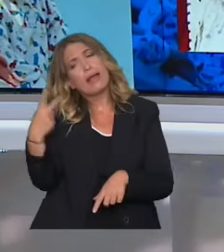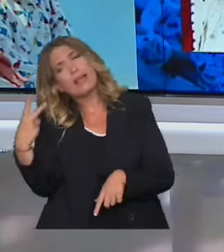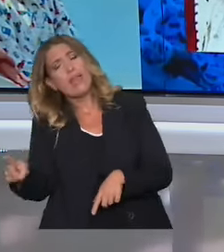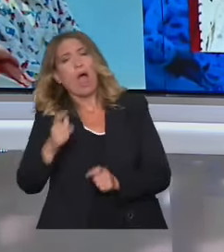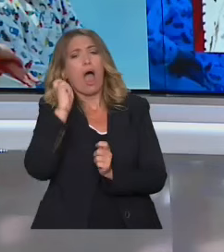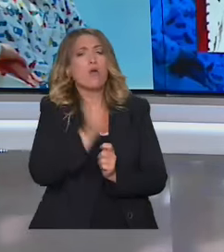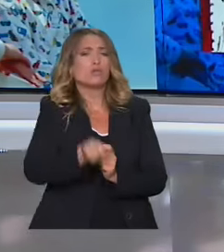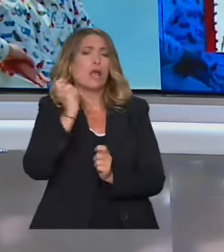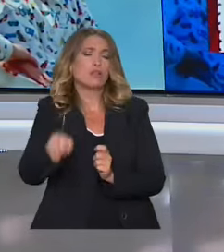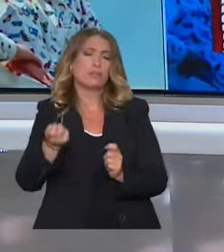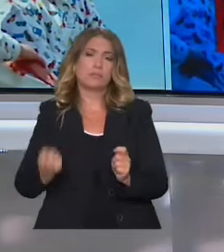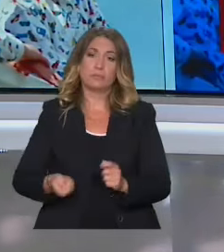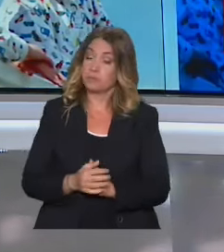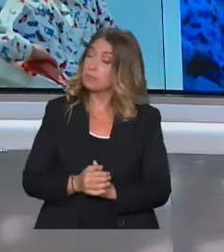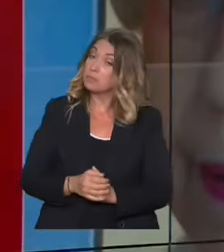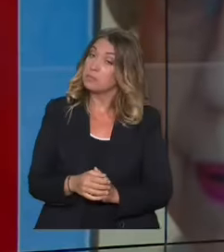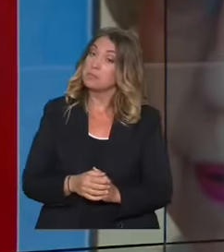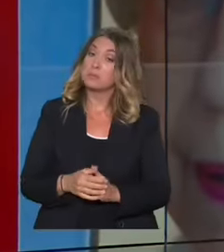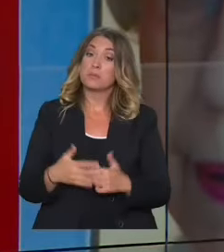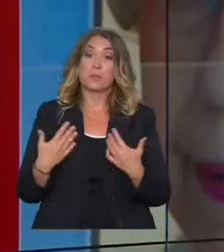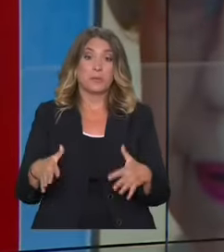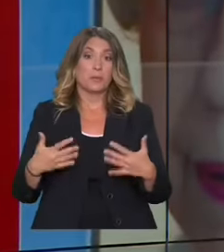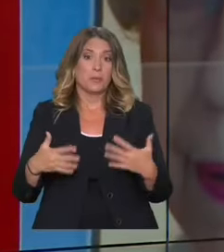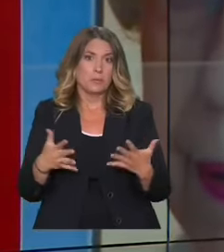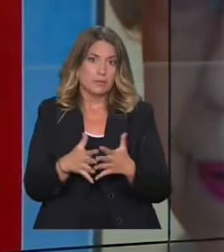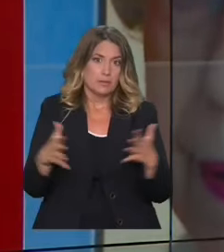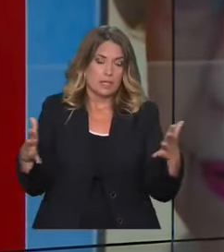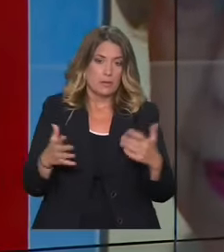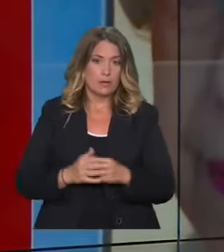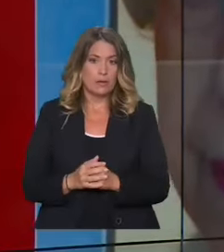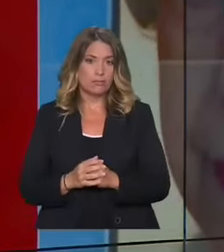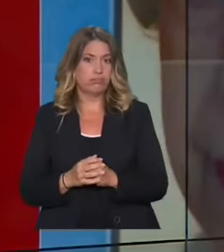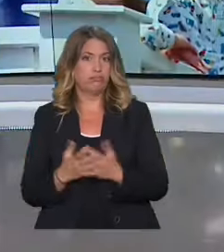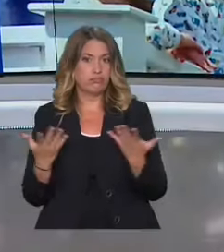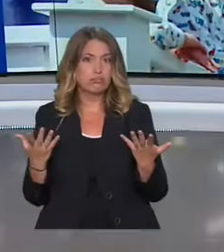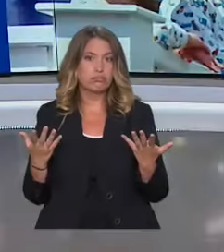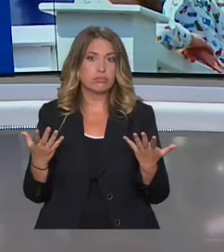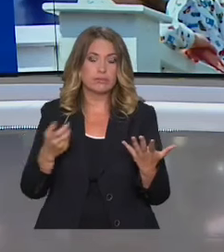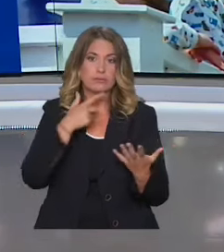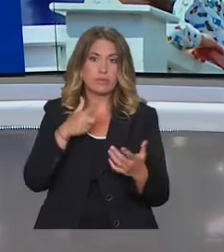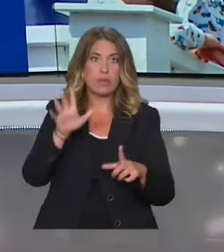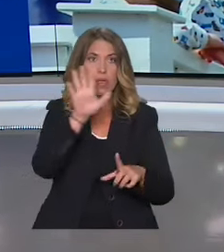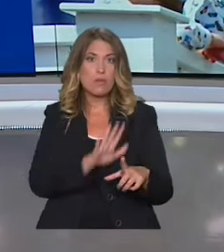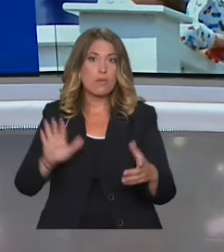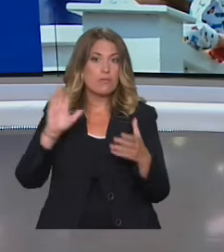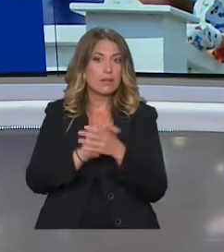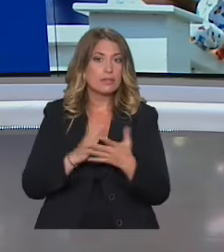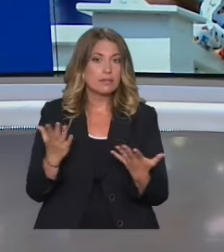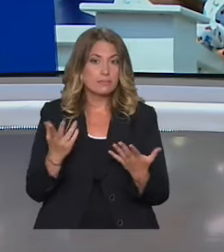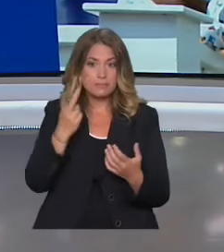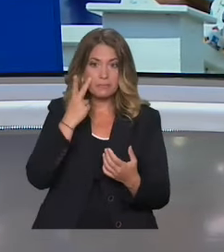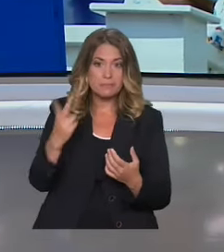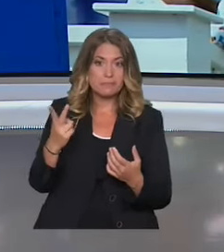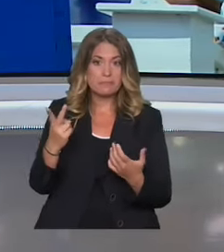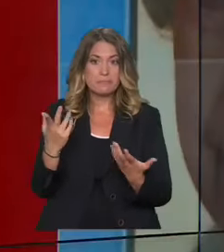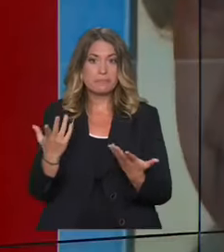κτήματα στην πάντως, συνέχεια. Πάντως, επειδή παίρνουν μεγάλη επιχορήγηση από το κράτος, μειώθηκε βέβαια από το Βρετανικό, από το Ηνωμένο Βασίλειο τέλος πάντων, έχουν και κάτι